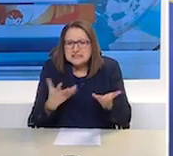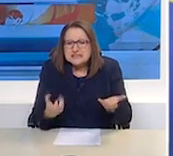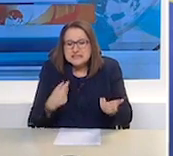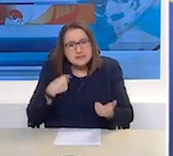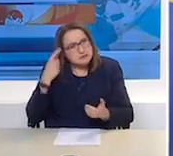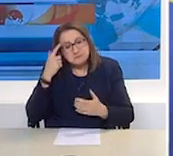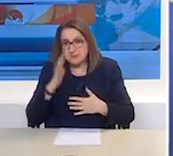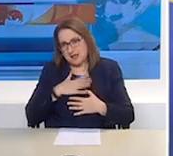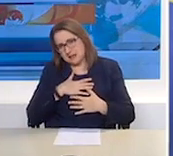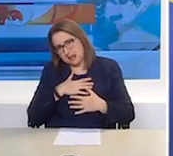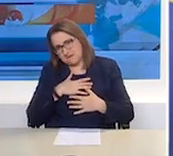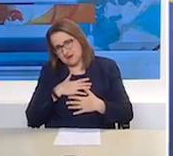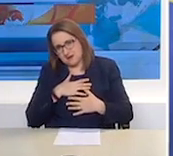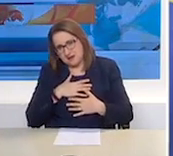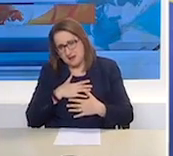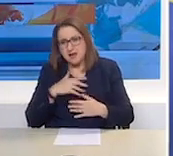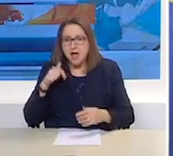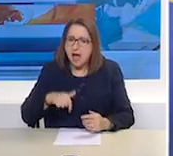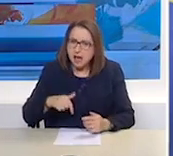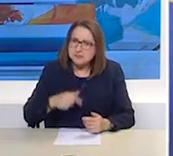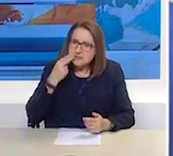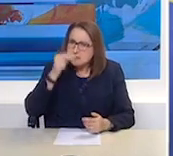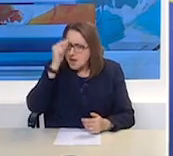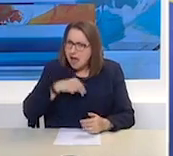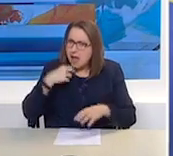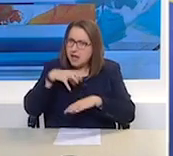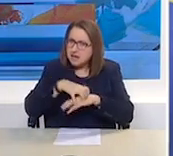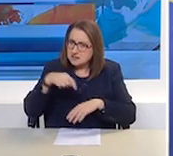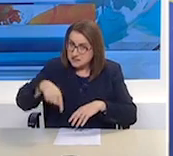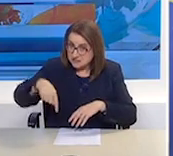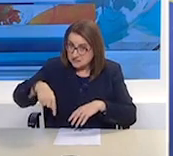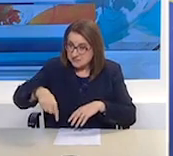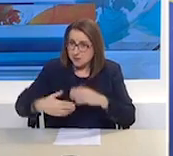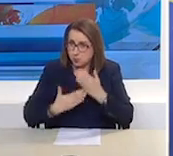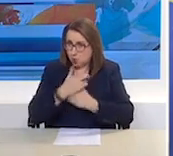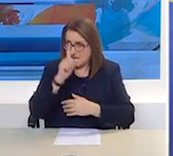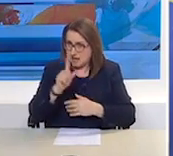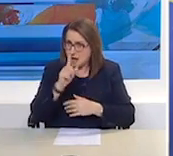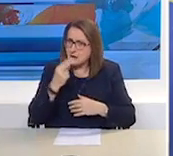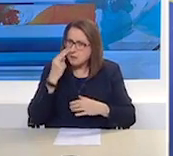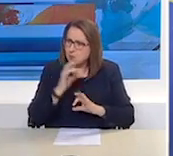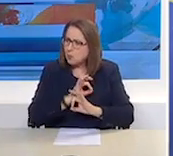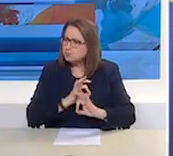λειτουργιών. Η εικόνα σήμερα από τις εκκλησίες μας ήταν ότι πολύ συντεταγμένα